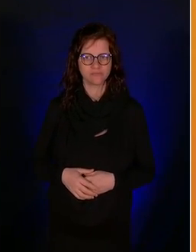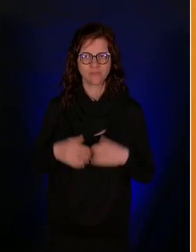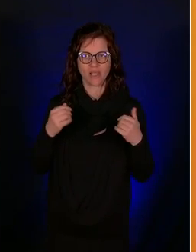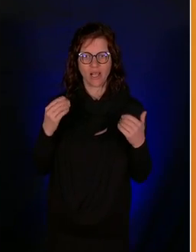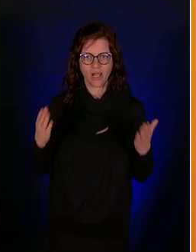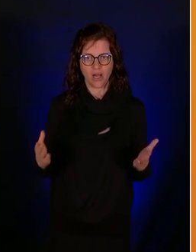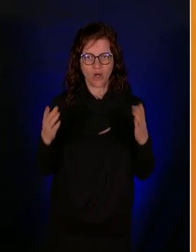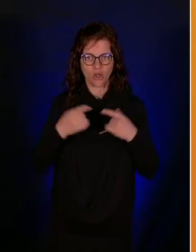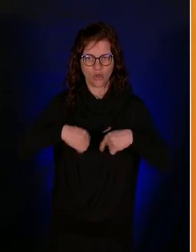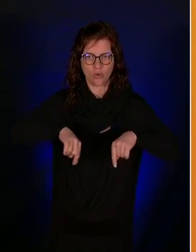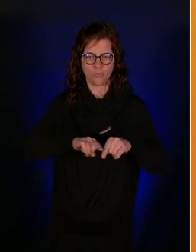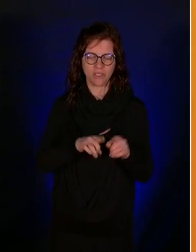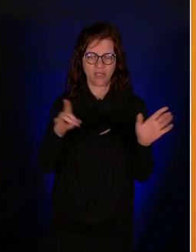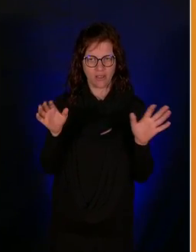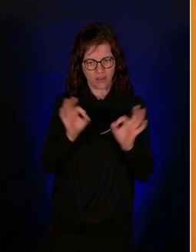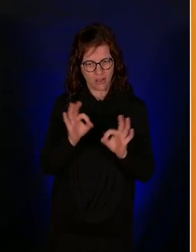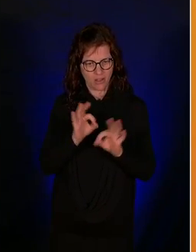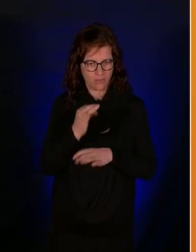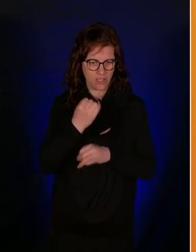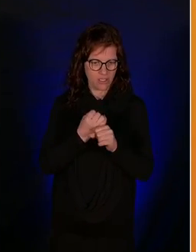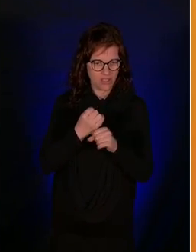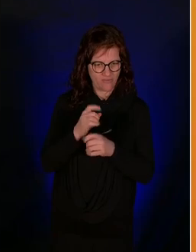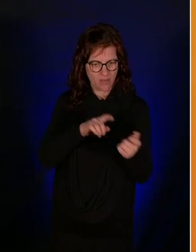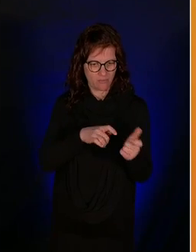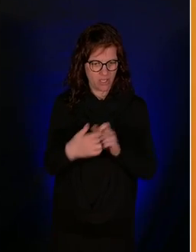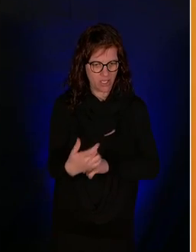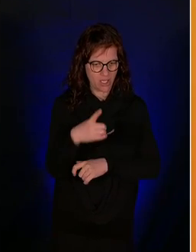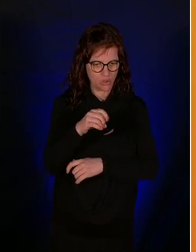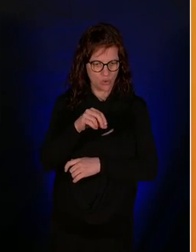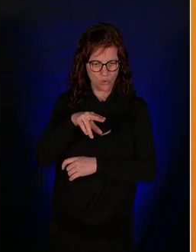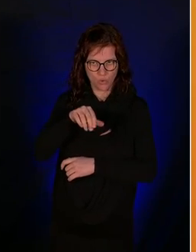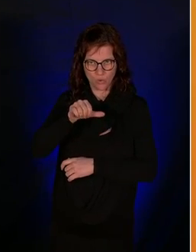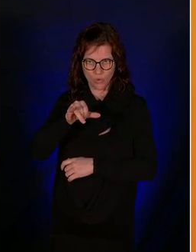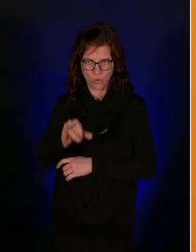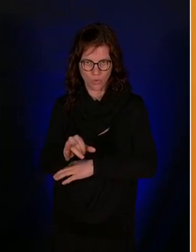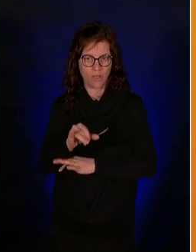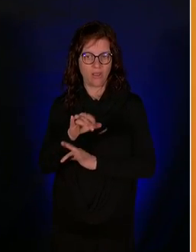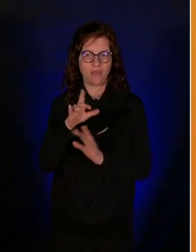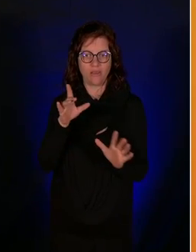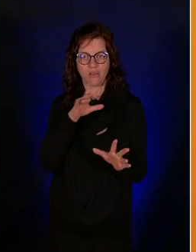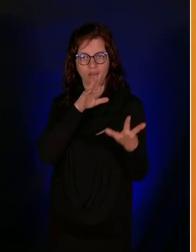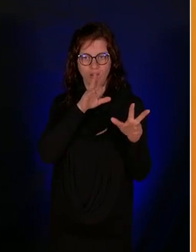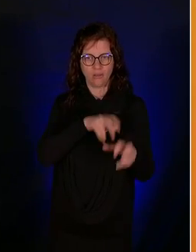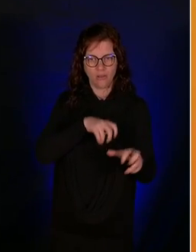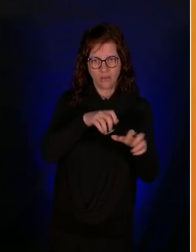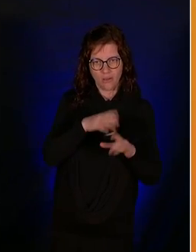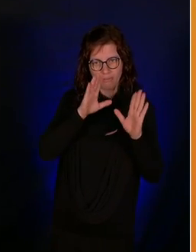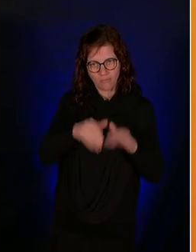Alors, comité privé d'emploi et précaire de Douai. Alors, j'ai un CAP jardinier paysagiste malgré un contrat